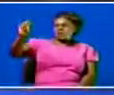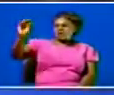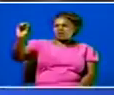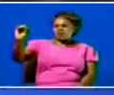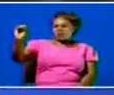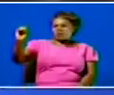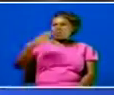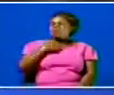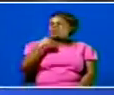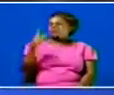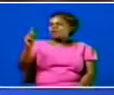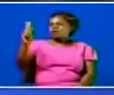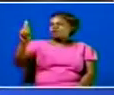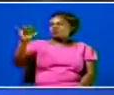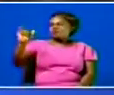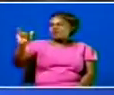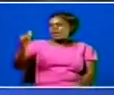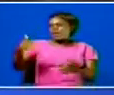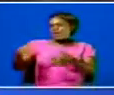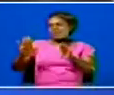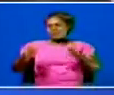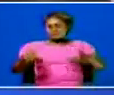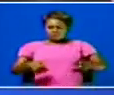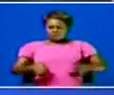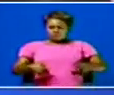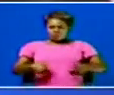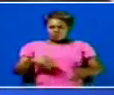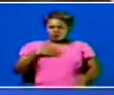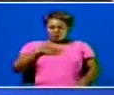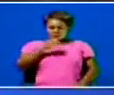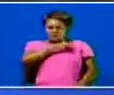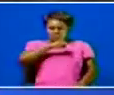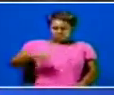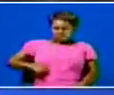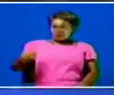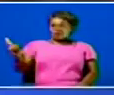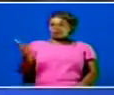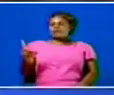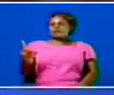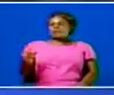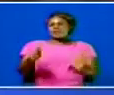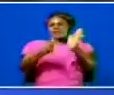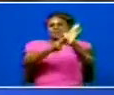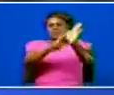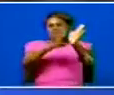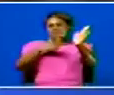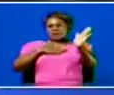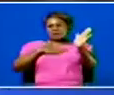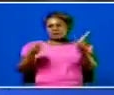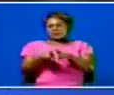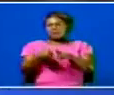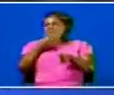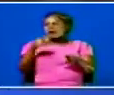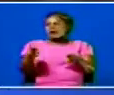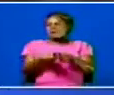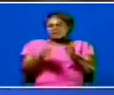Nataka kuambia Moses Kuria, awatie kijana wetu seneta Sakaja Nairobi aweze kutuwakilisha kama mandugu zake